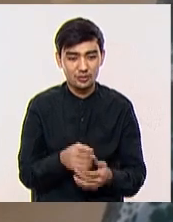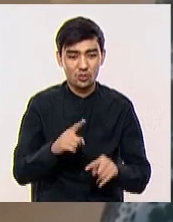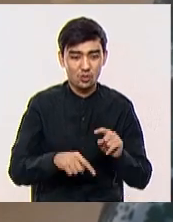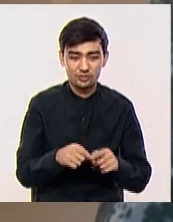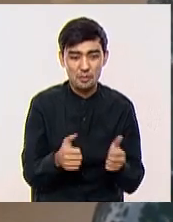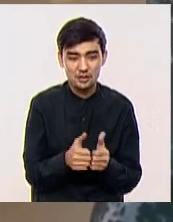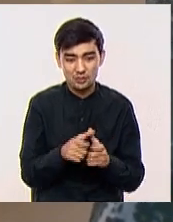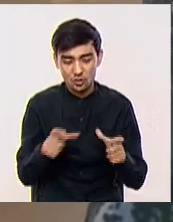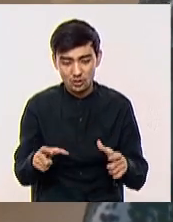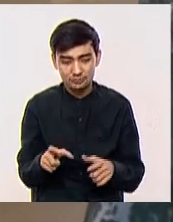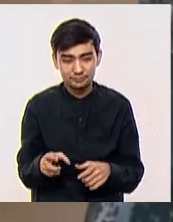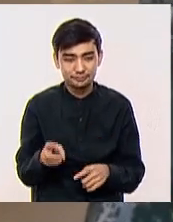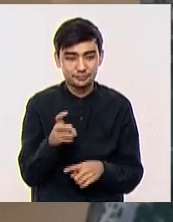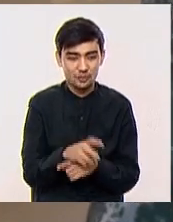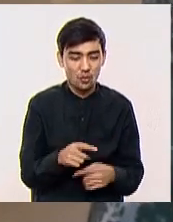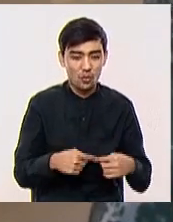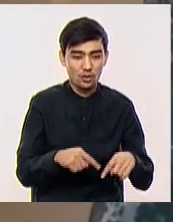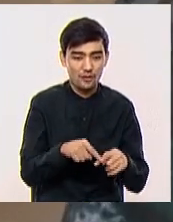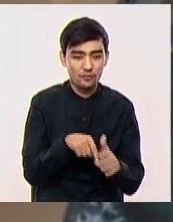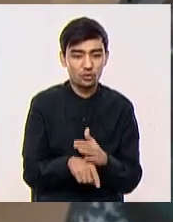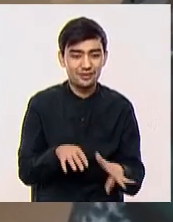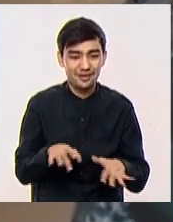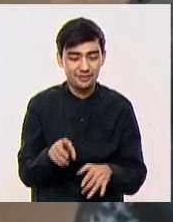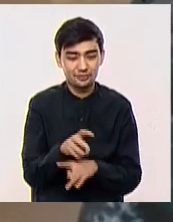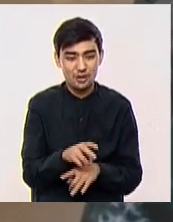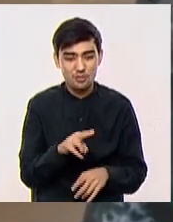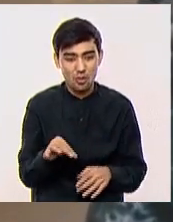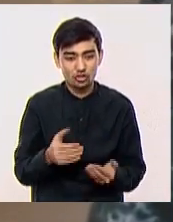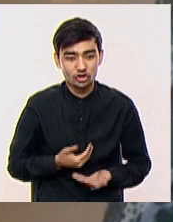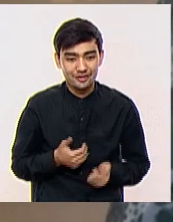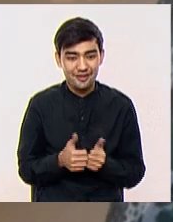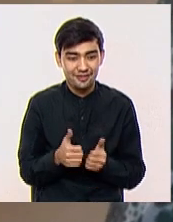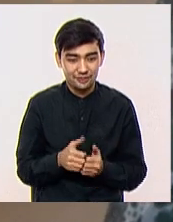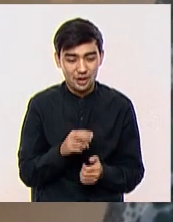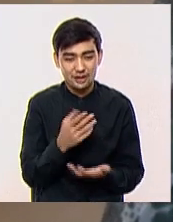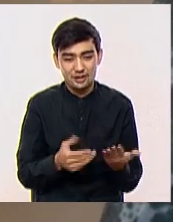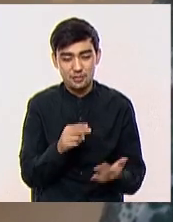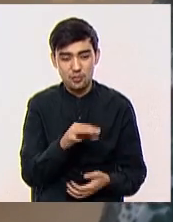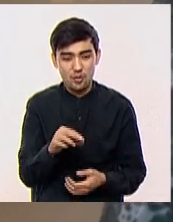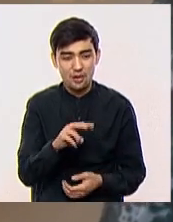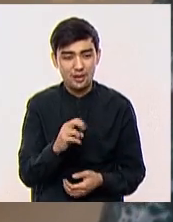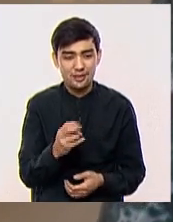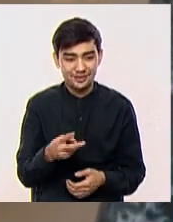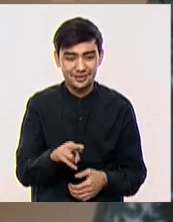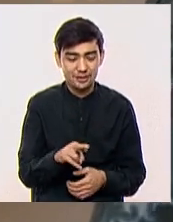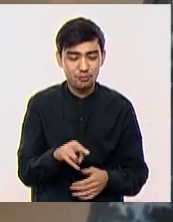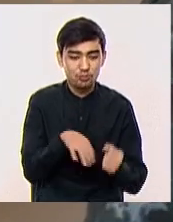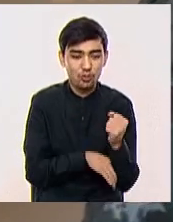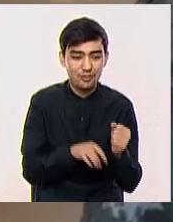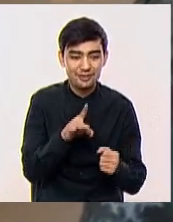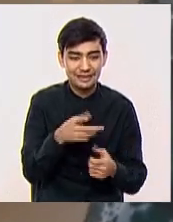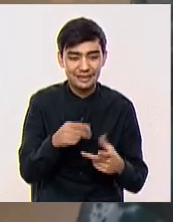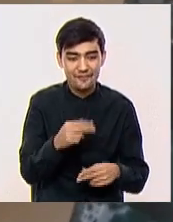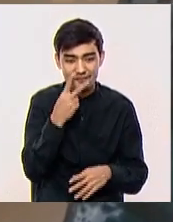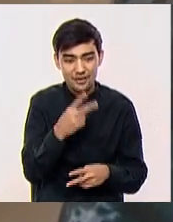этих людей обращаться в органы внутренних дел по месту жительства или по локации, где в последний раз видели этого